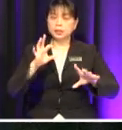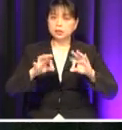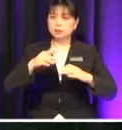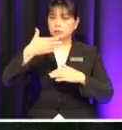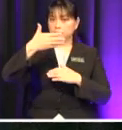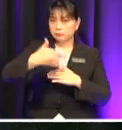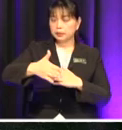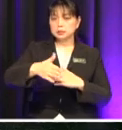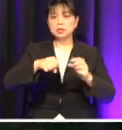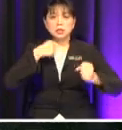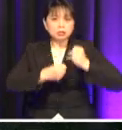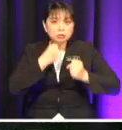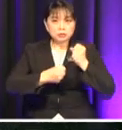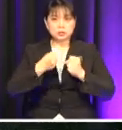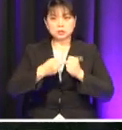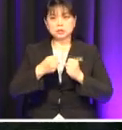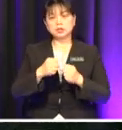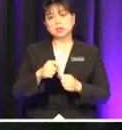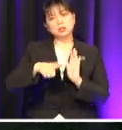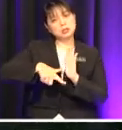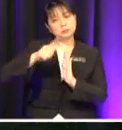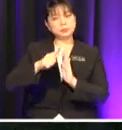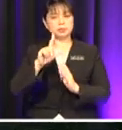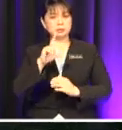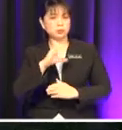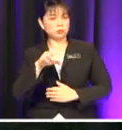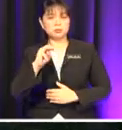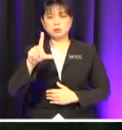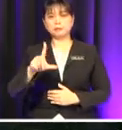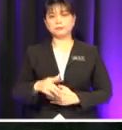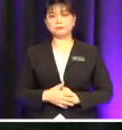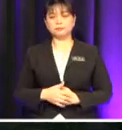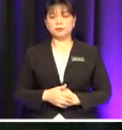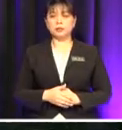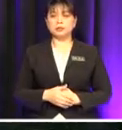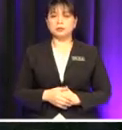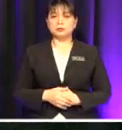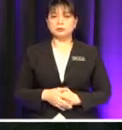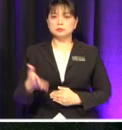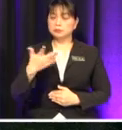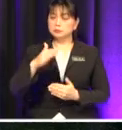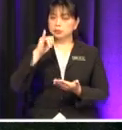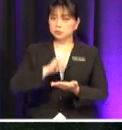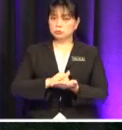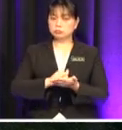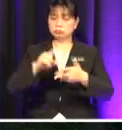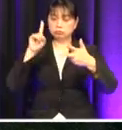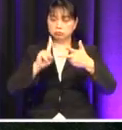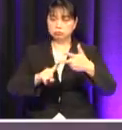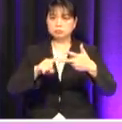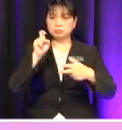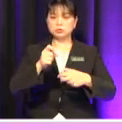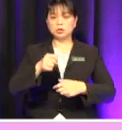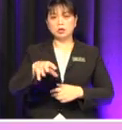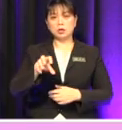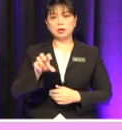500.500 sebenarnya untuk satu ini Oke kemudian yang ketiga perlu mengambil minuman bersama-sama